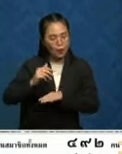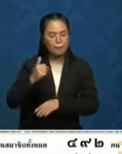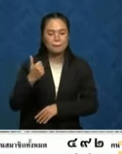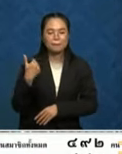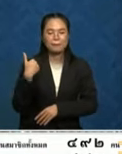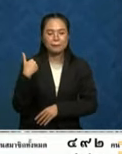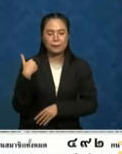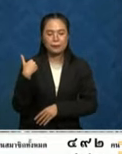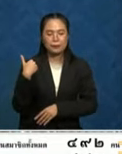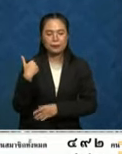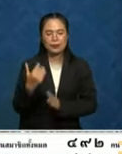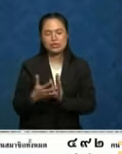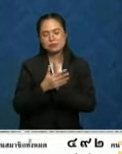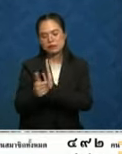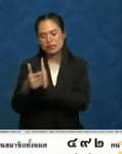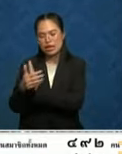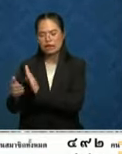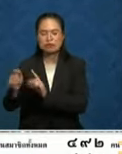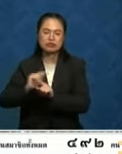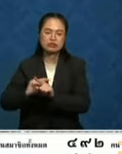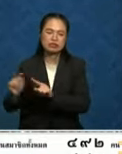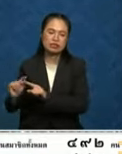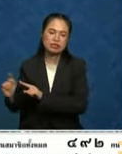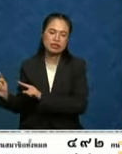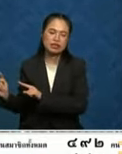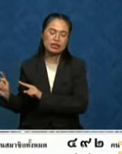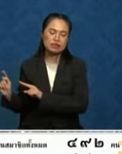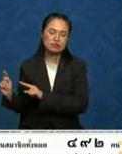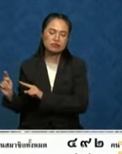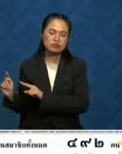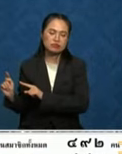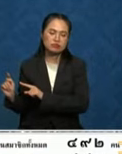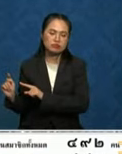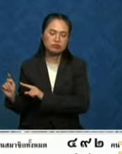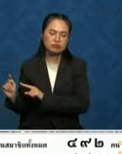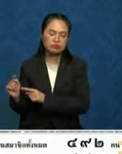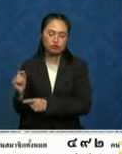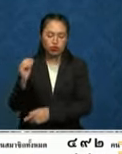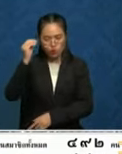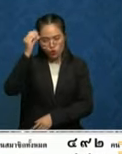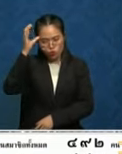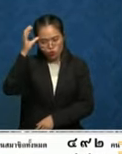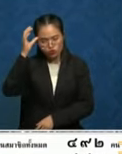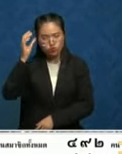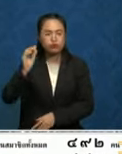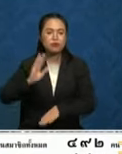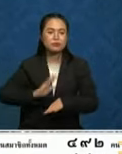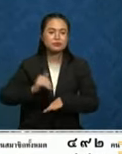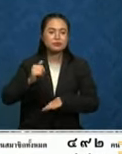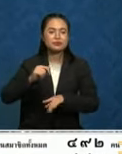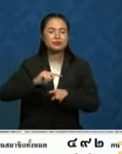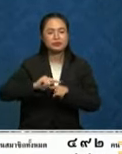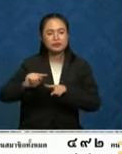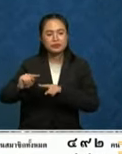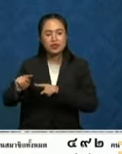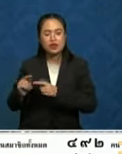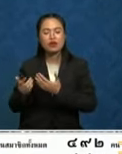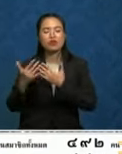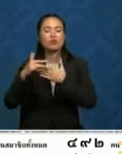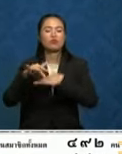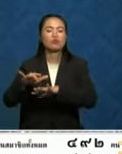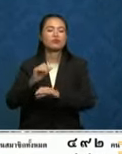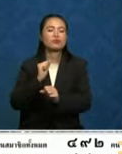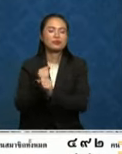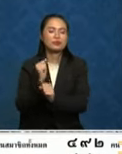ด้านสามารถส่งทักษะเ่อมีความรู้เรื่องทักษะหลายๆด้านเข้าสู่ตลาดแรง